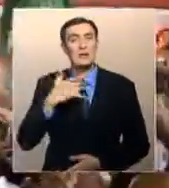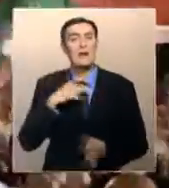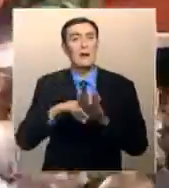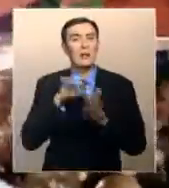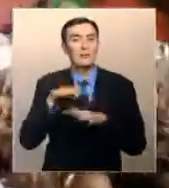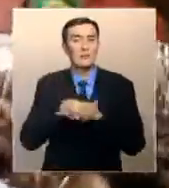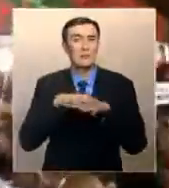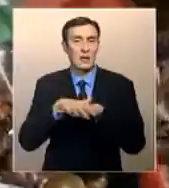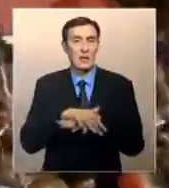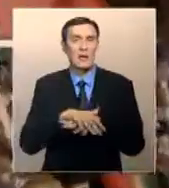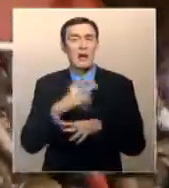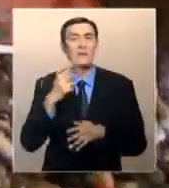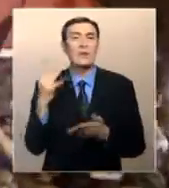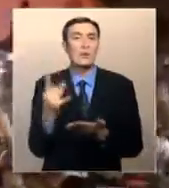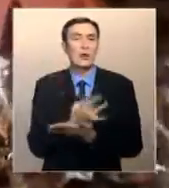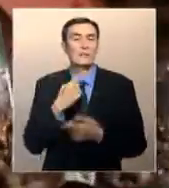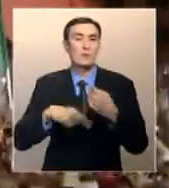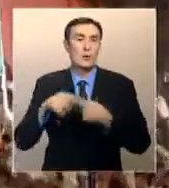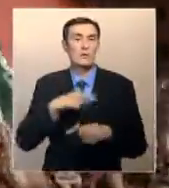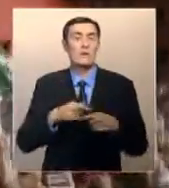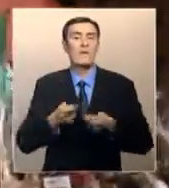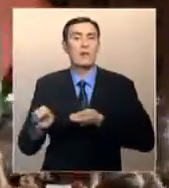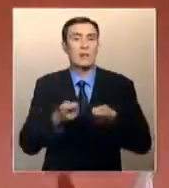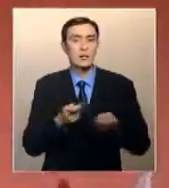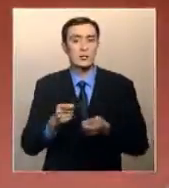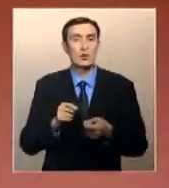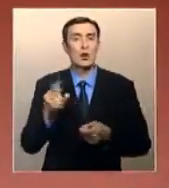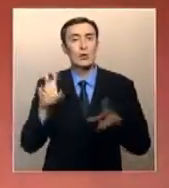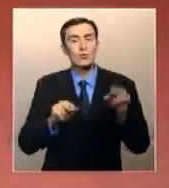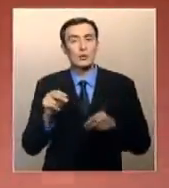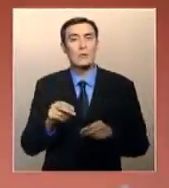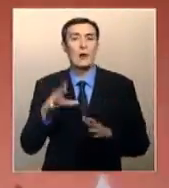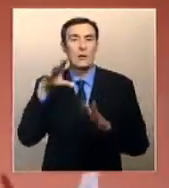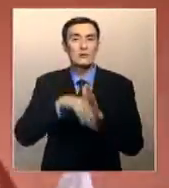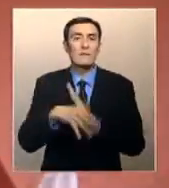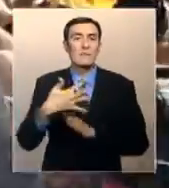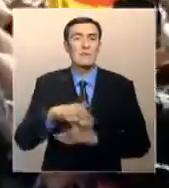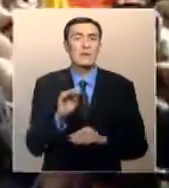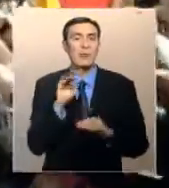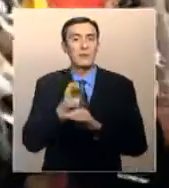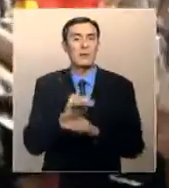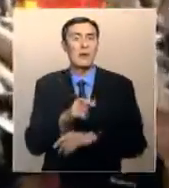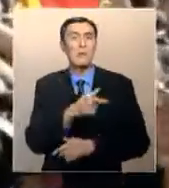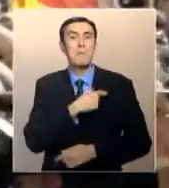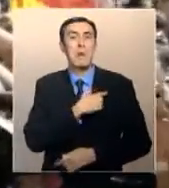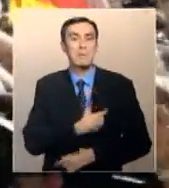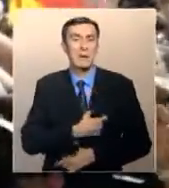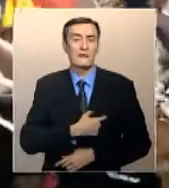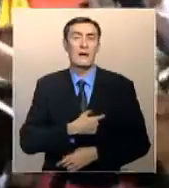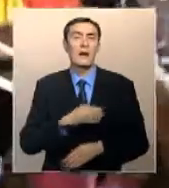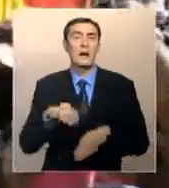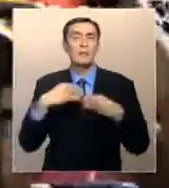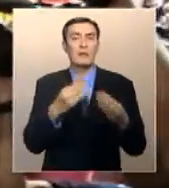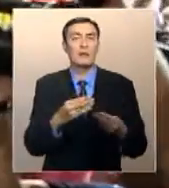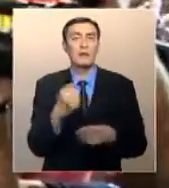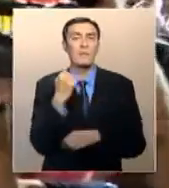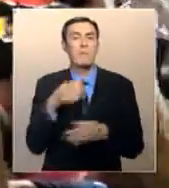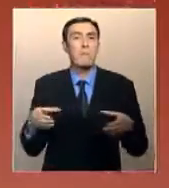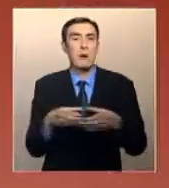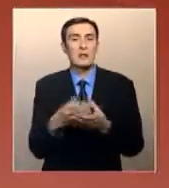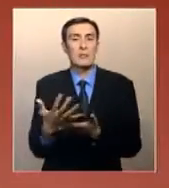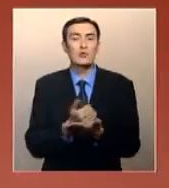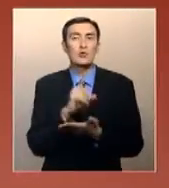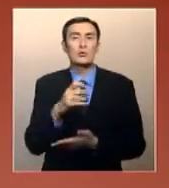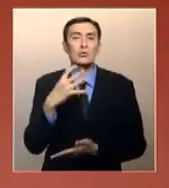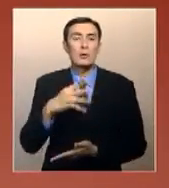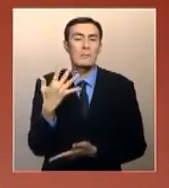35% голосов избирателей, она во второй раз вернулась к власти. С учетом бонусов 50 дополнительных мандатов, отдаваемых победителю, партия